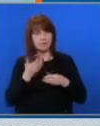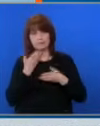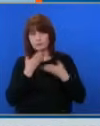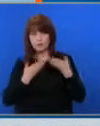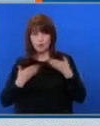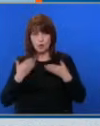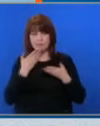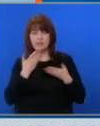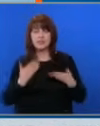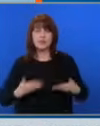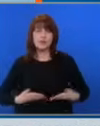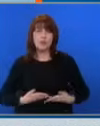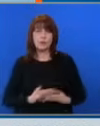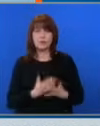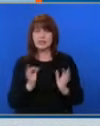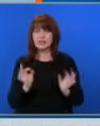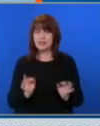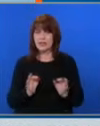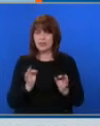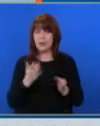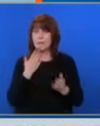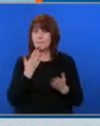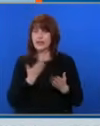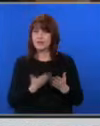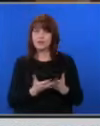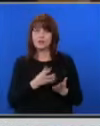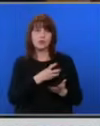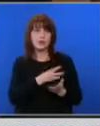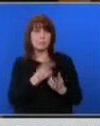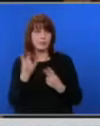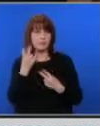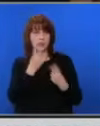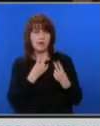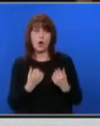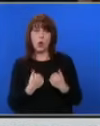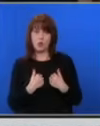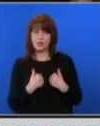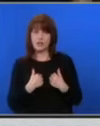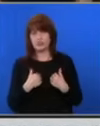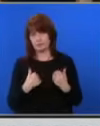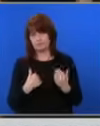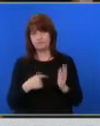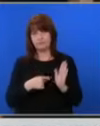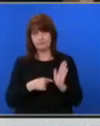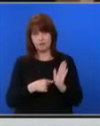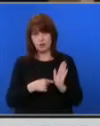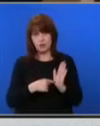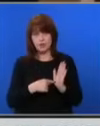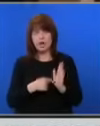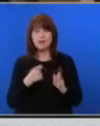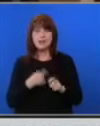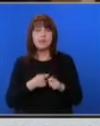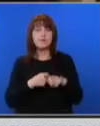с необходимата сериозност в предложеното от ГЕРБ споразумение. От наша гледна точка ние ще направим всичко